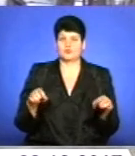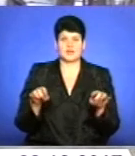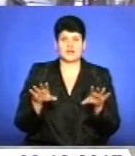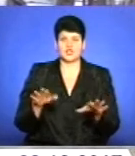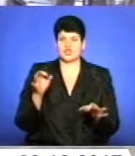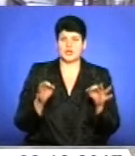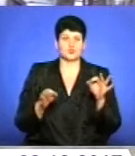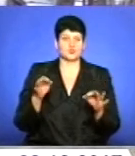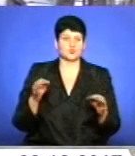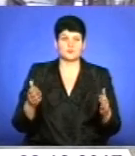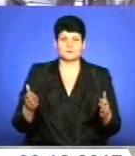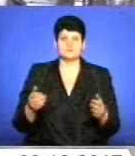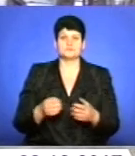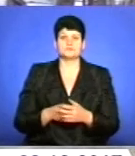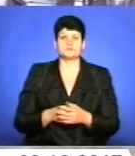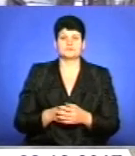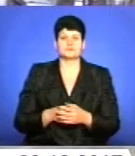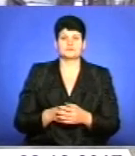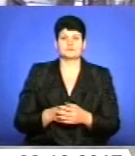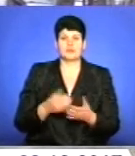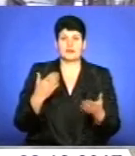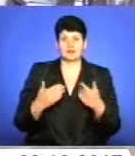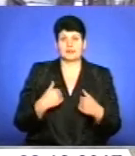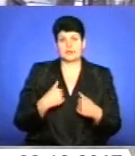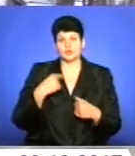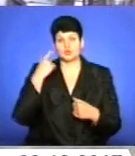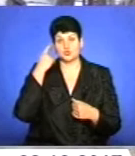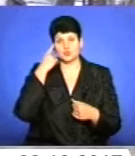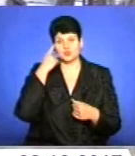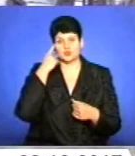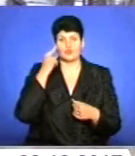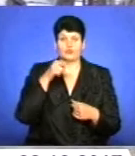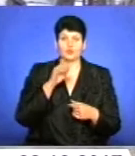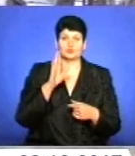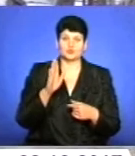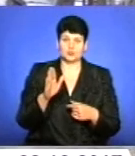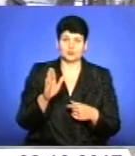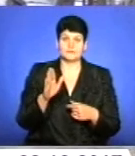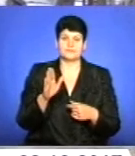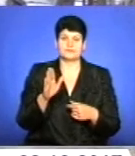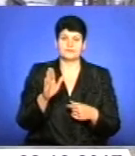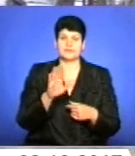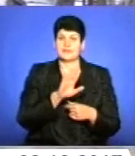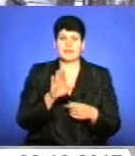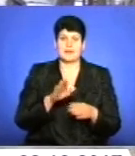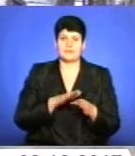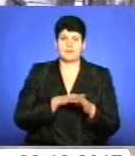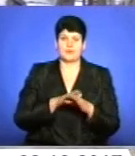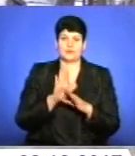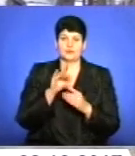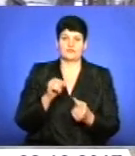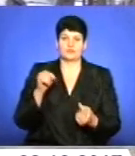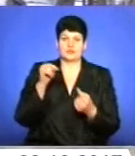суду. Ну, якщо, на нашу думку, воно буде не зовсім буде відповідати